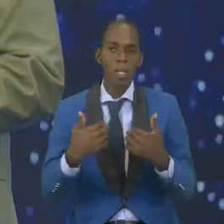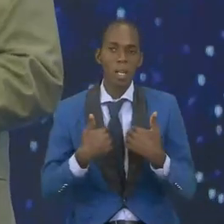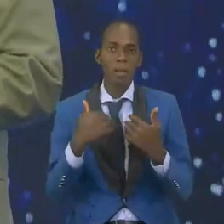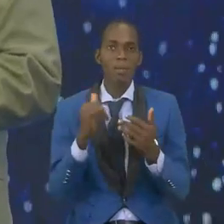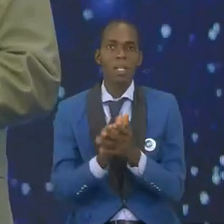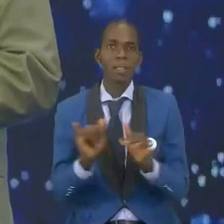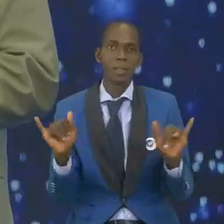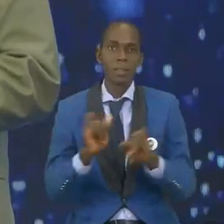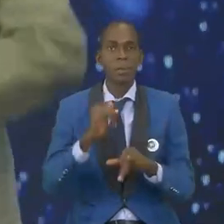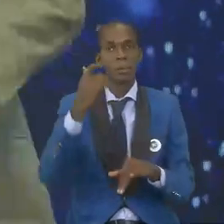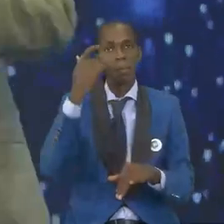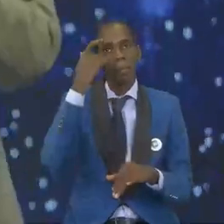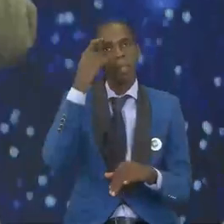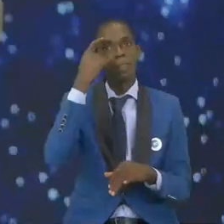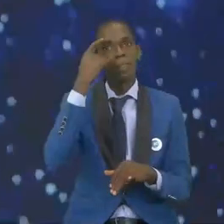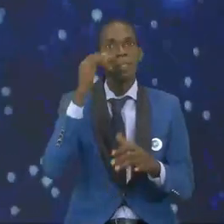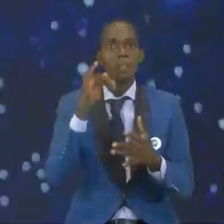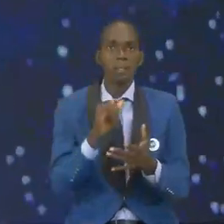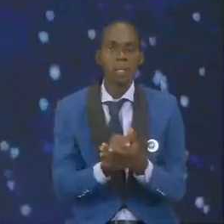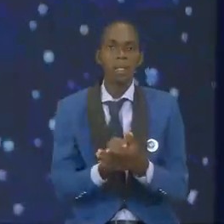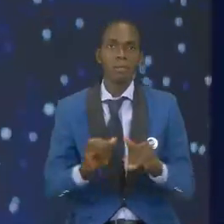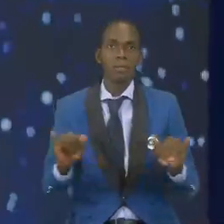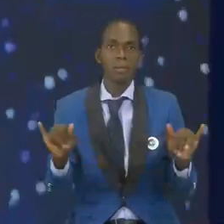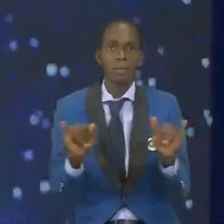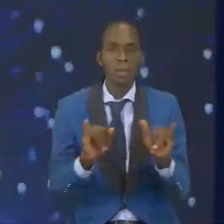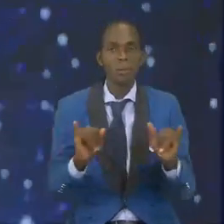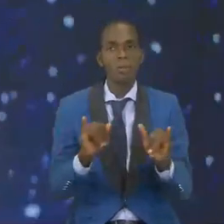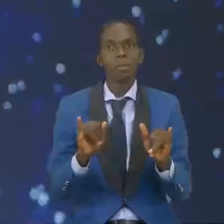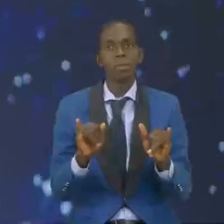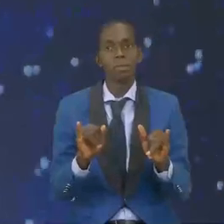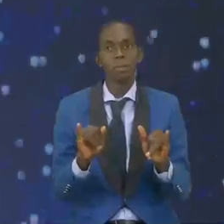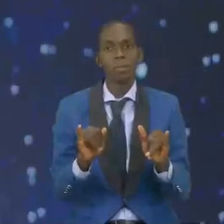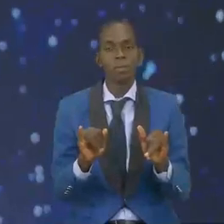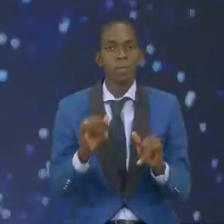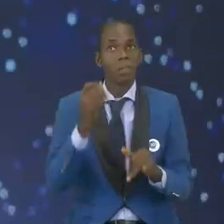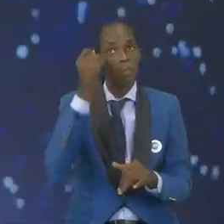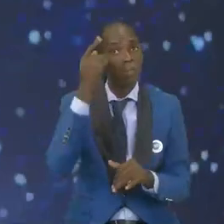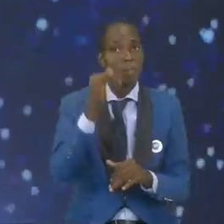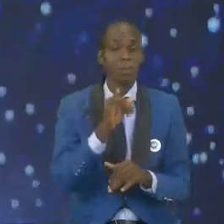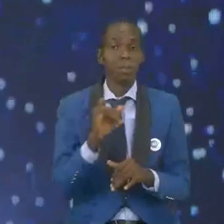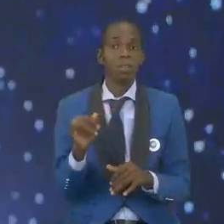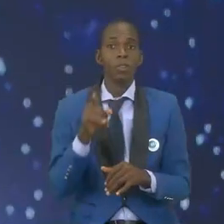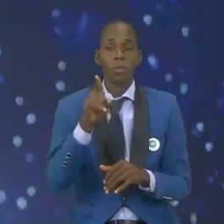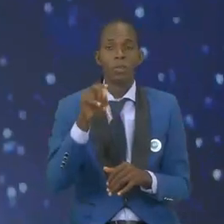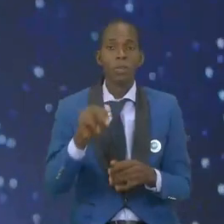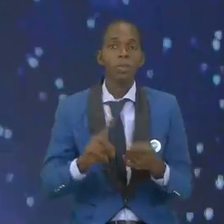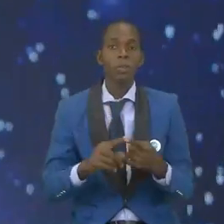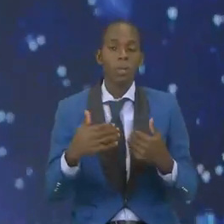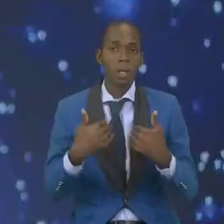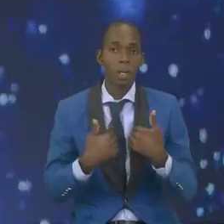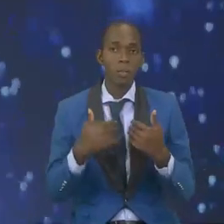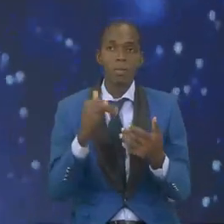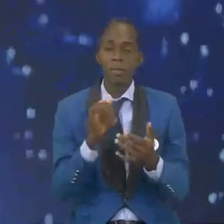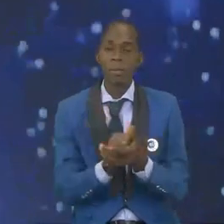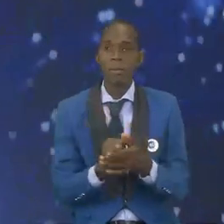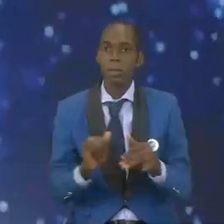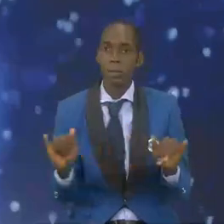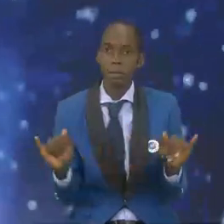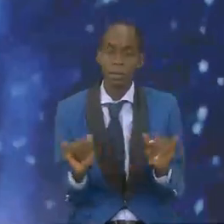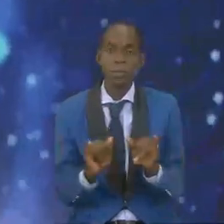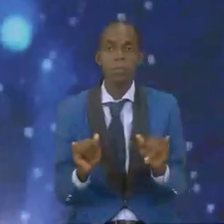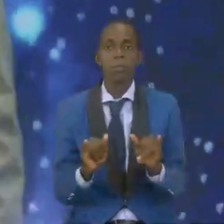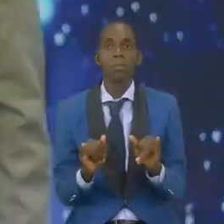Tu dois avoir la même pensée. Tu dois avoir les mêmes objectifs. Tu dois avoir